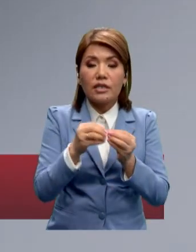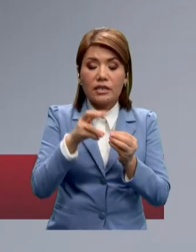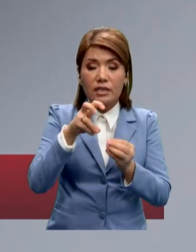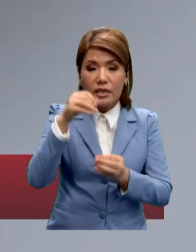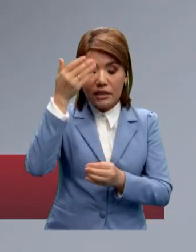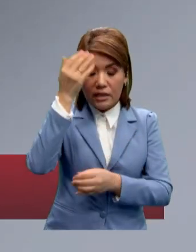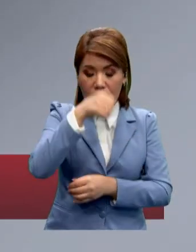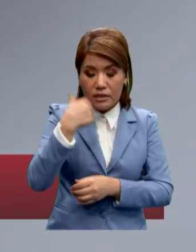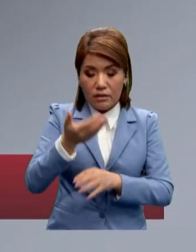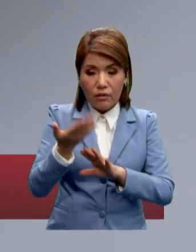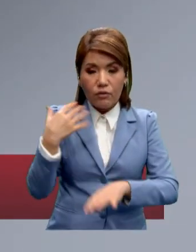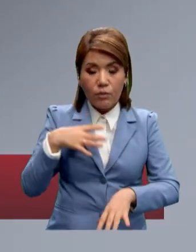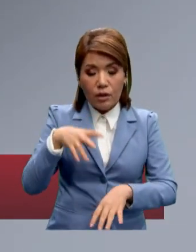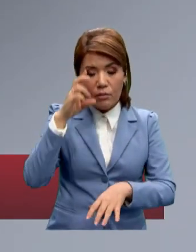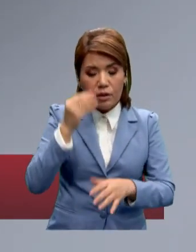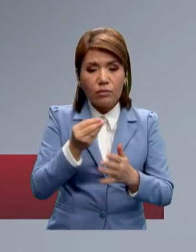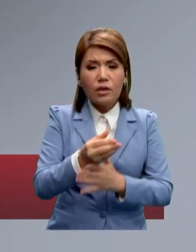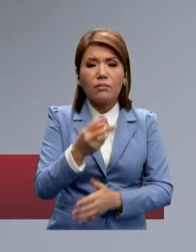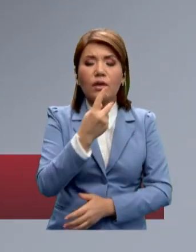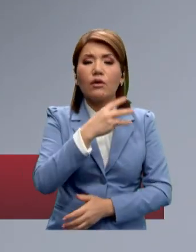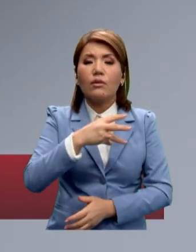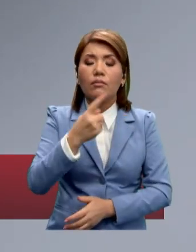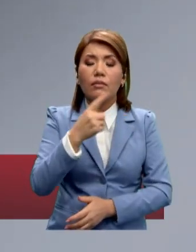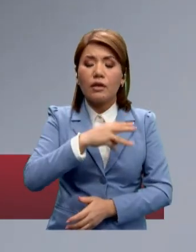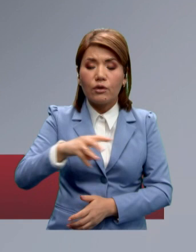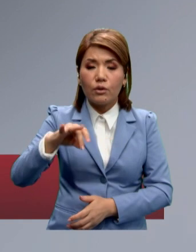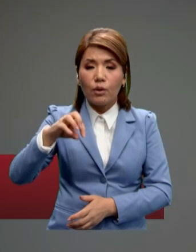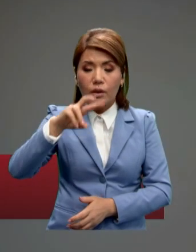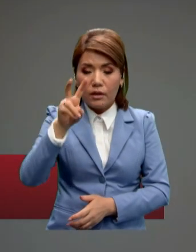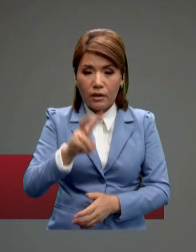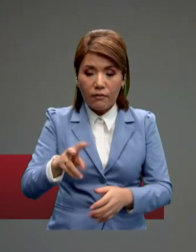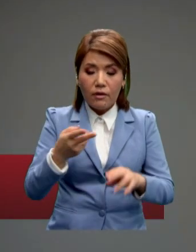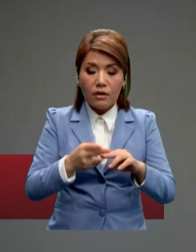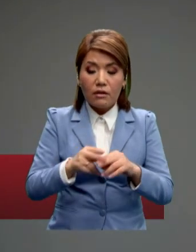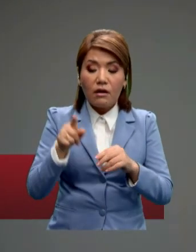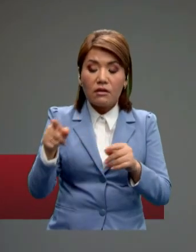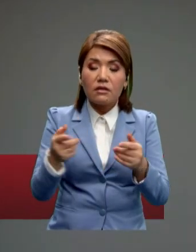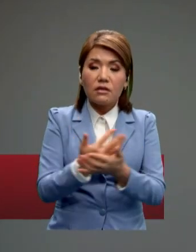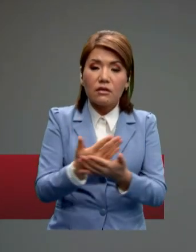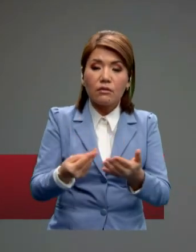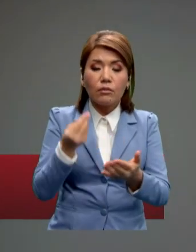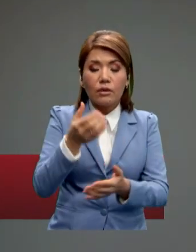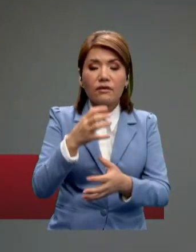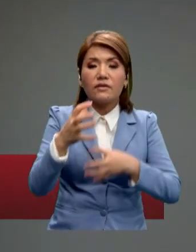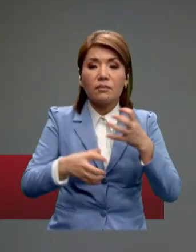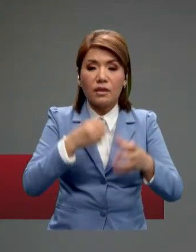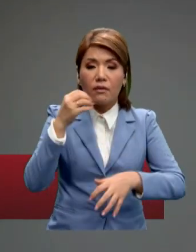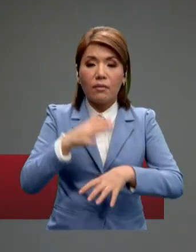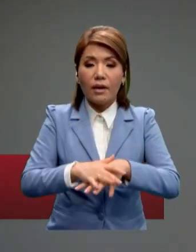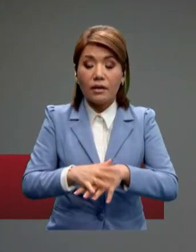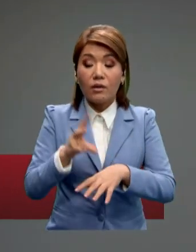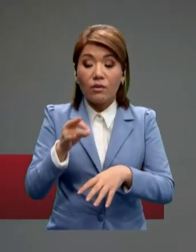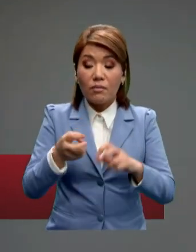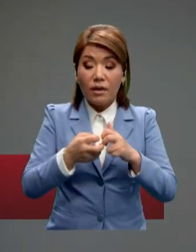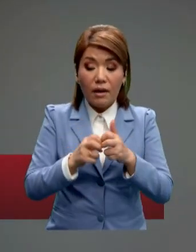назад и обошлась бюджету в миллионы долларов. В том числе туда были направлены заемные средства Всемирного банка. Но